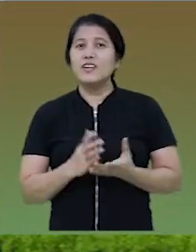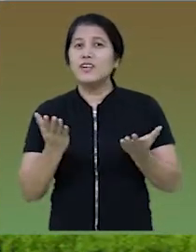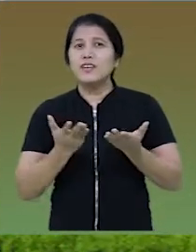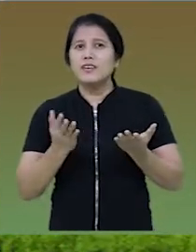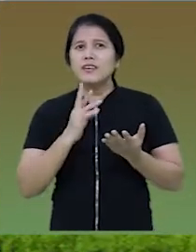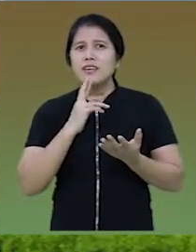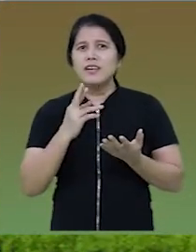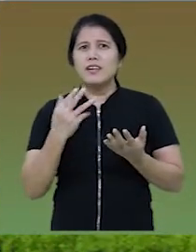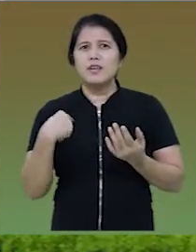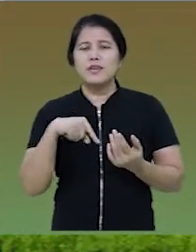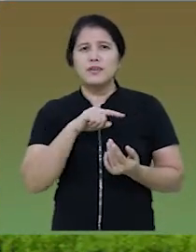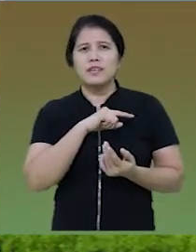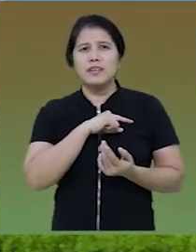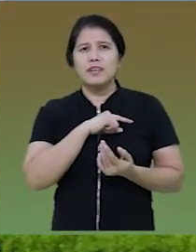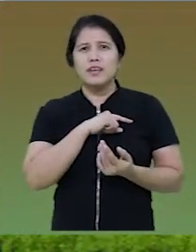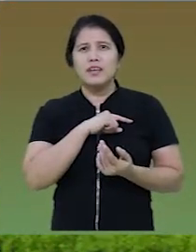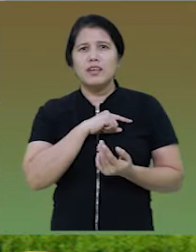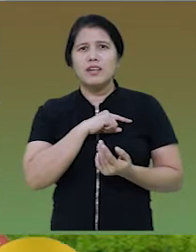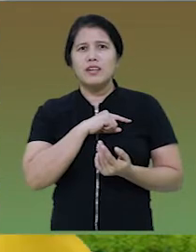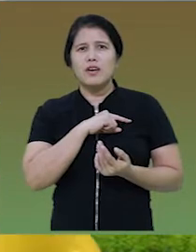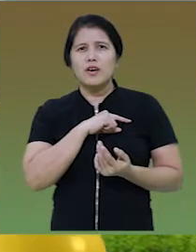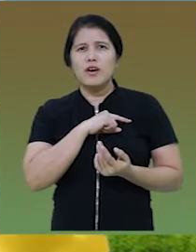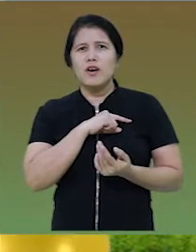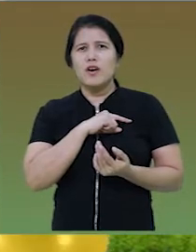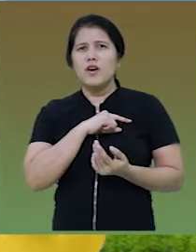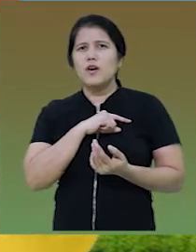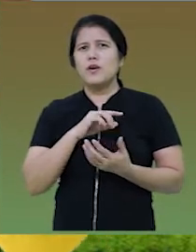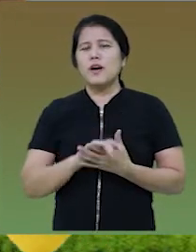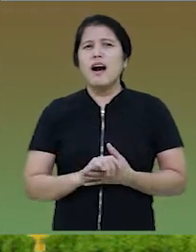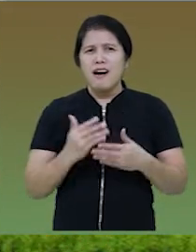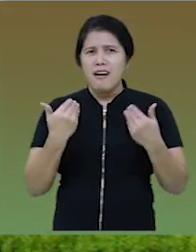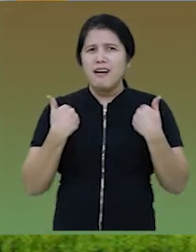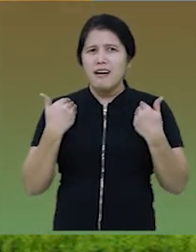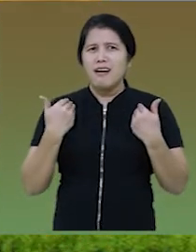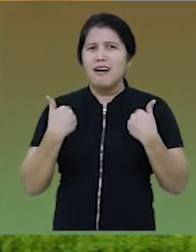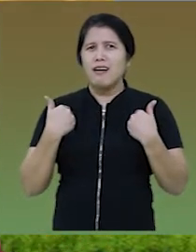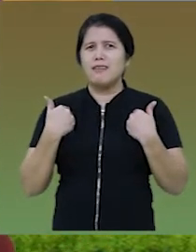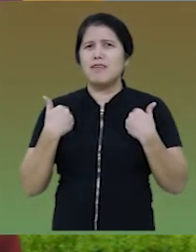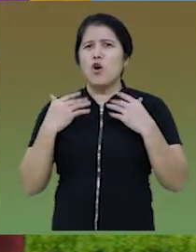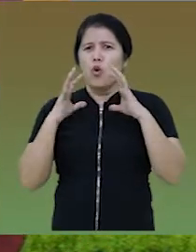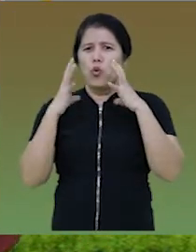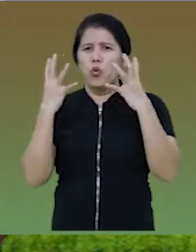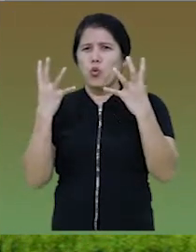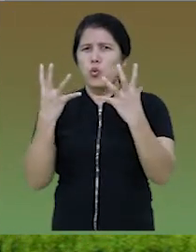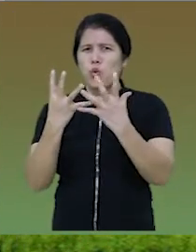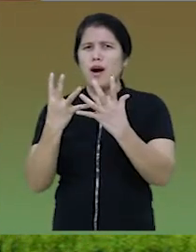Nasaan tayo, Ate Shen? Wow, Sha! Puno ng lobo o balloons ang lugar na to.